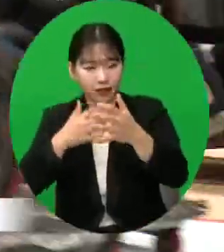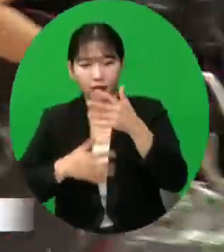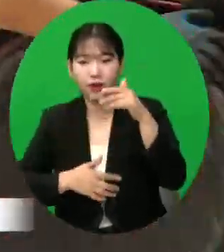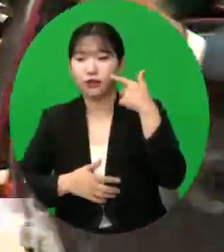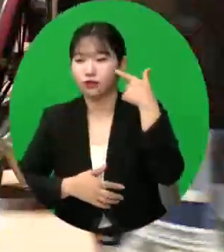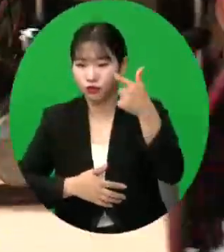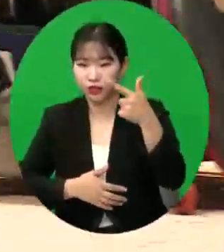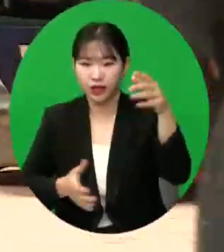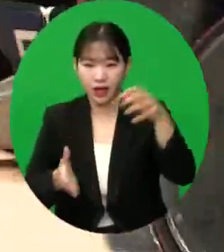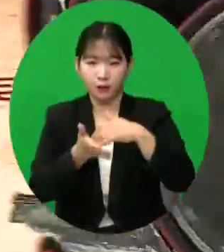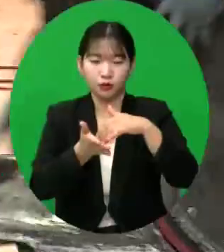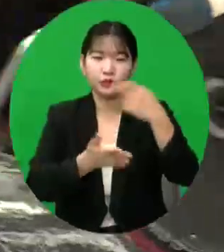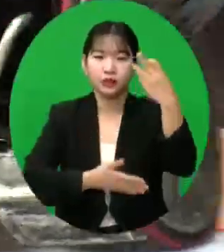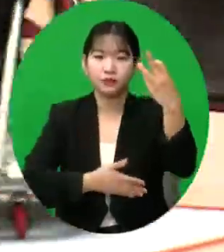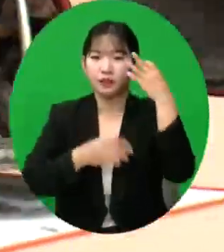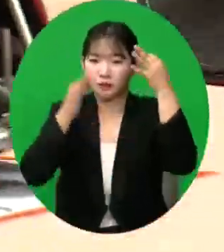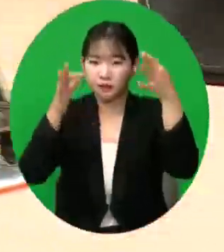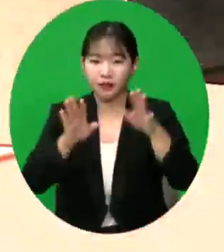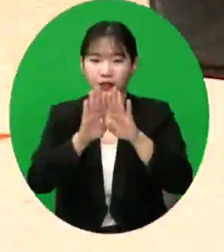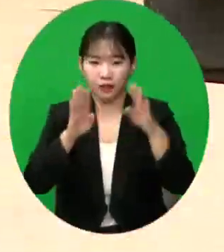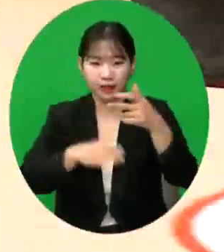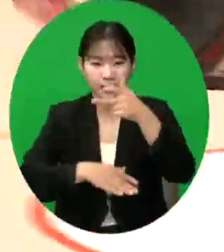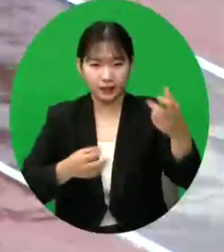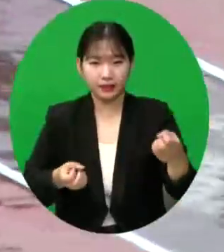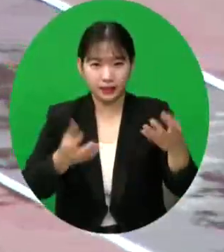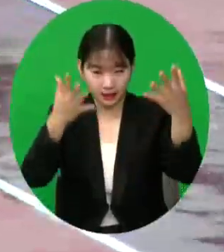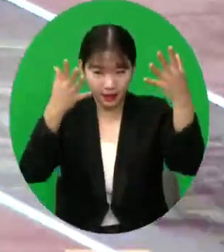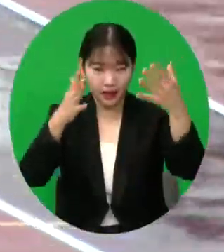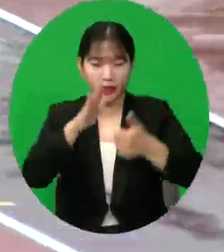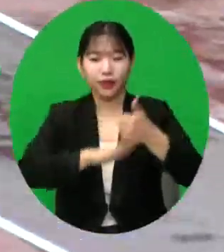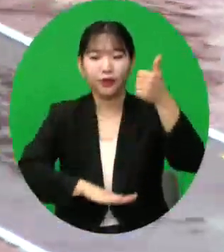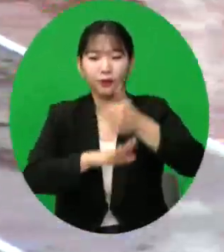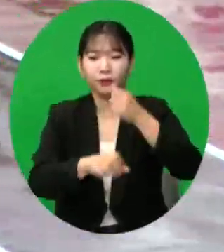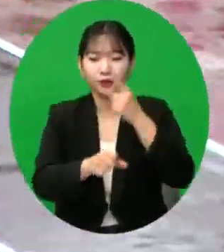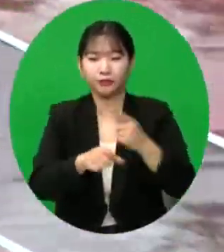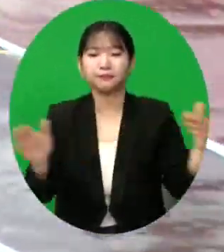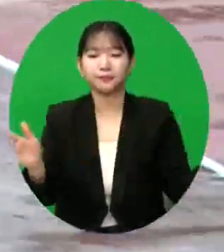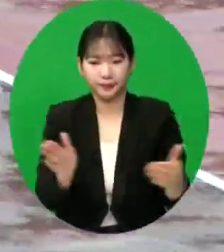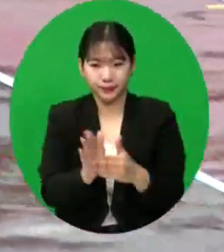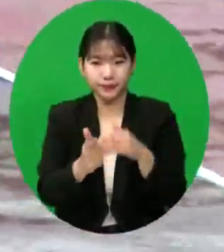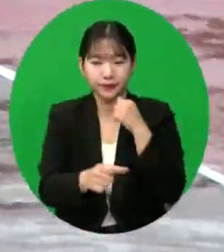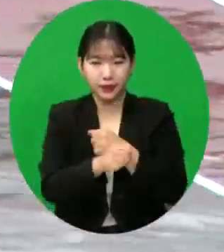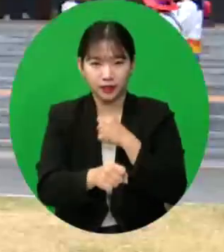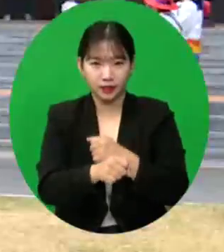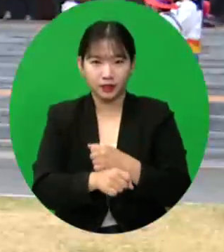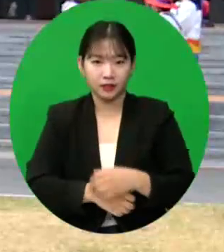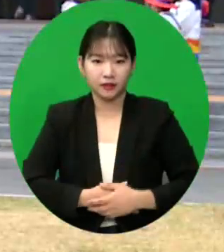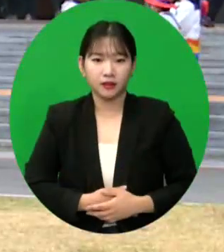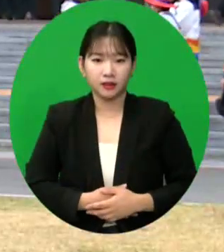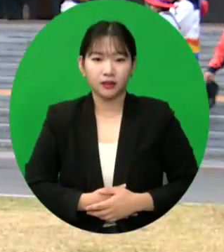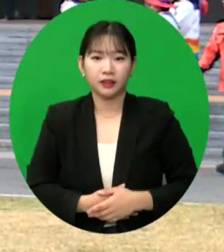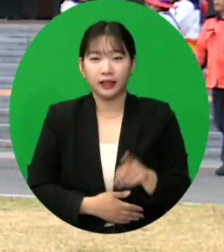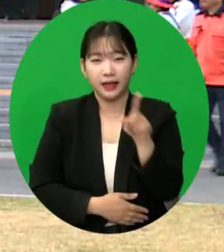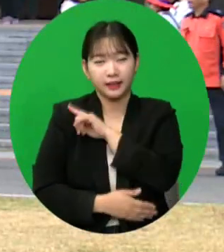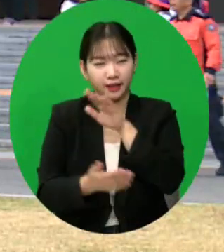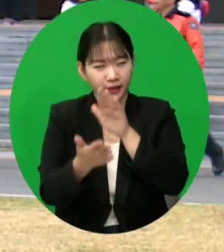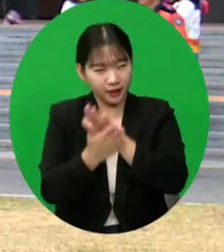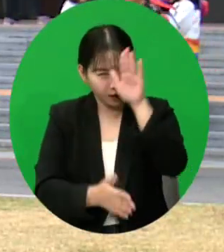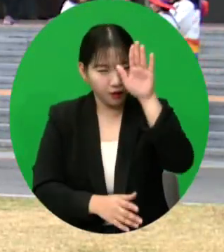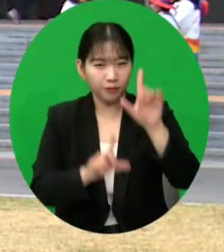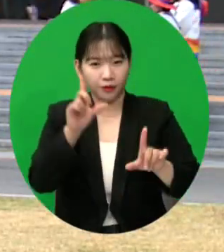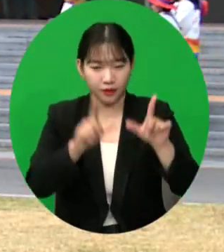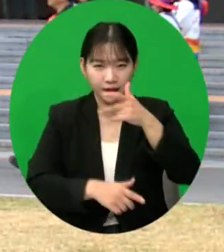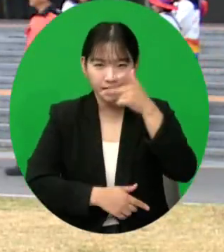체전 6일 등 13일 동안 열린 대규모 행사가 성공적으로 모두 마무리됐습니다. 어느 때보다 뜨거운 열기와